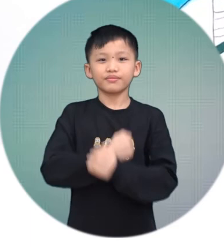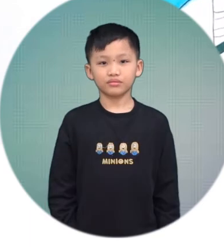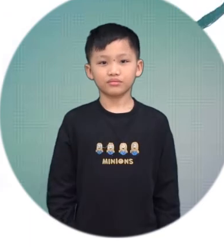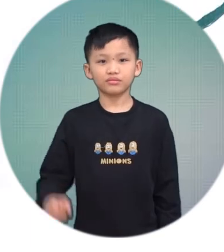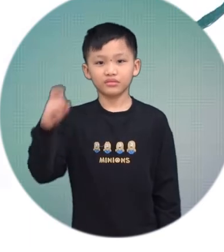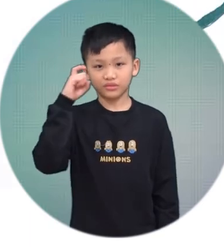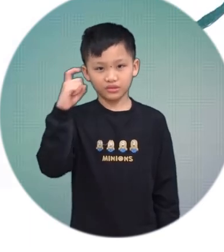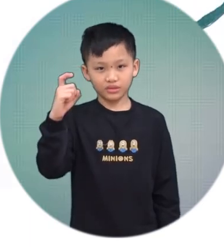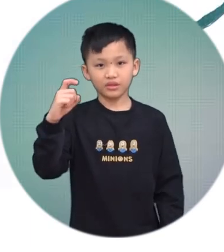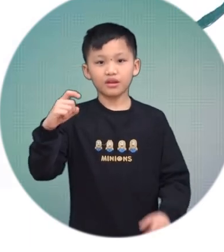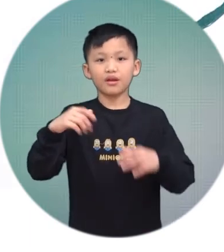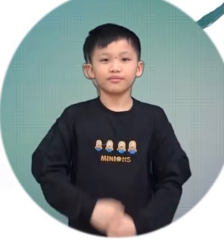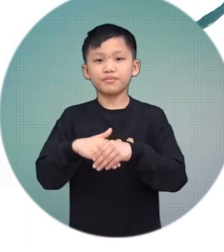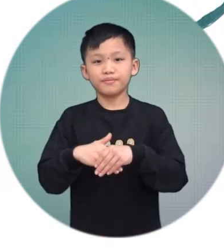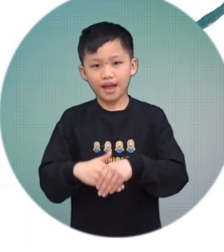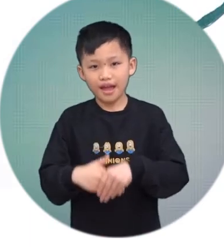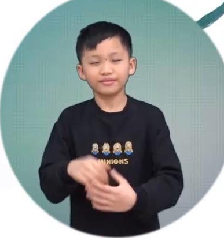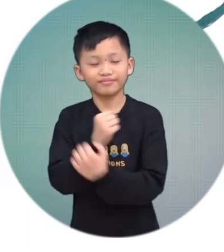bệnh.